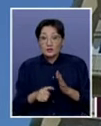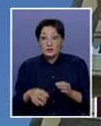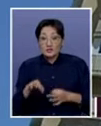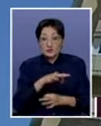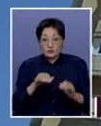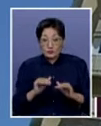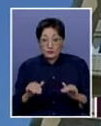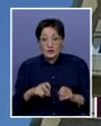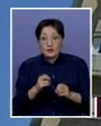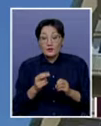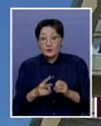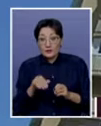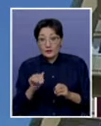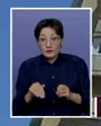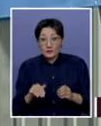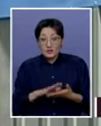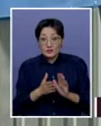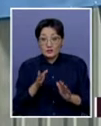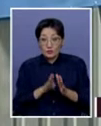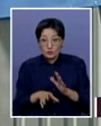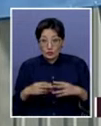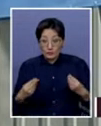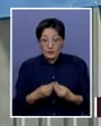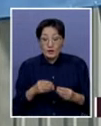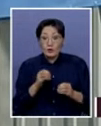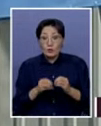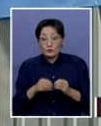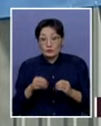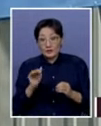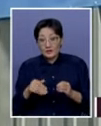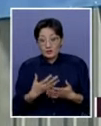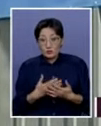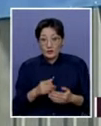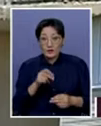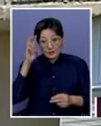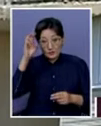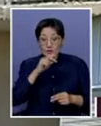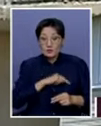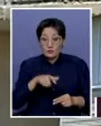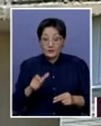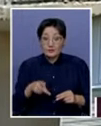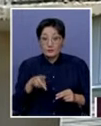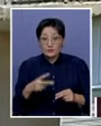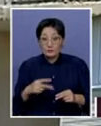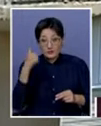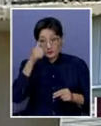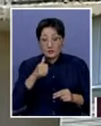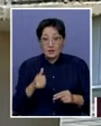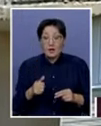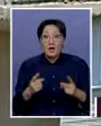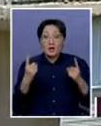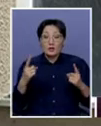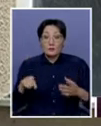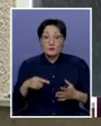12 мыңы әлеуметтік осал топтардан, ал 10 мыңға жуығы мемлекеттік қызметкерлер бар. Ал 2020 жылы алып